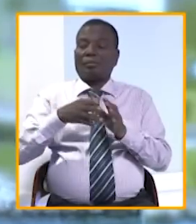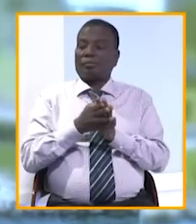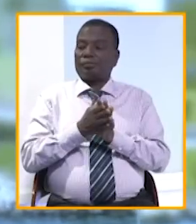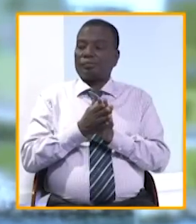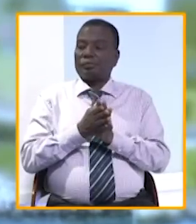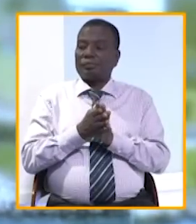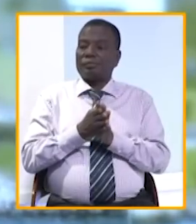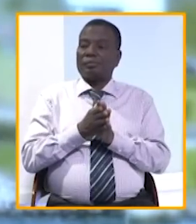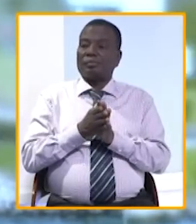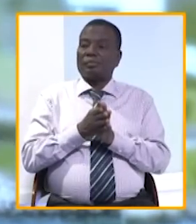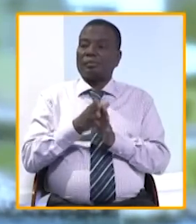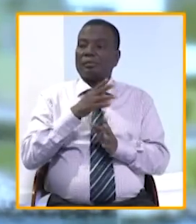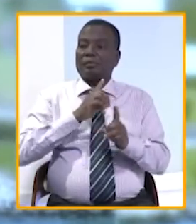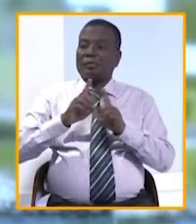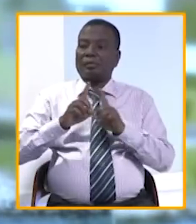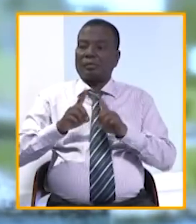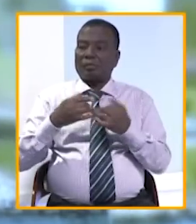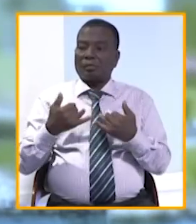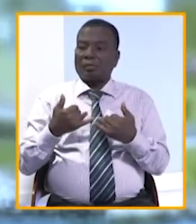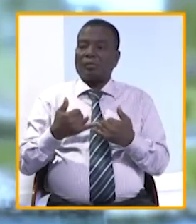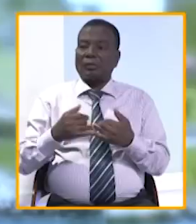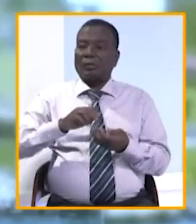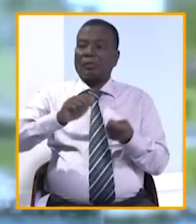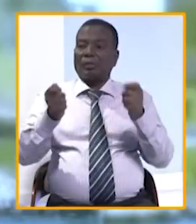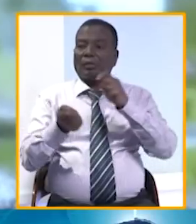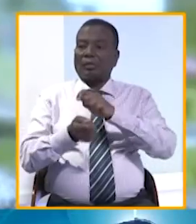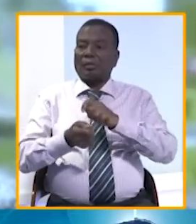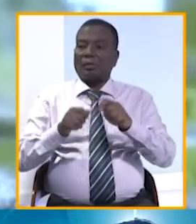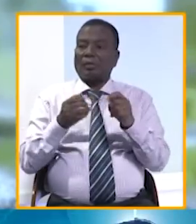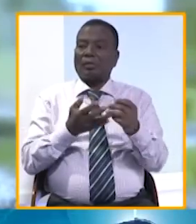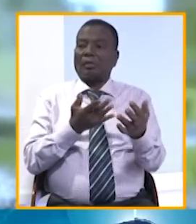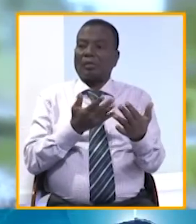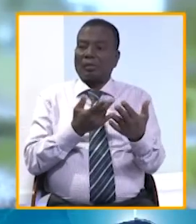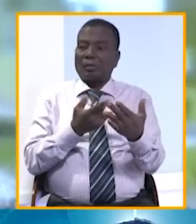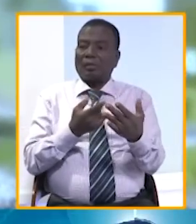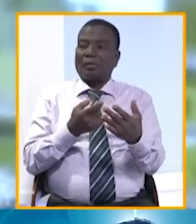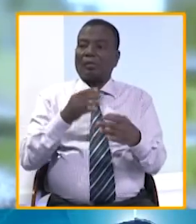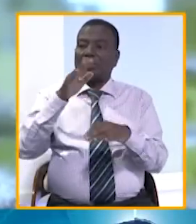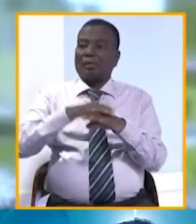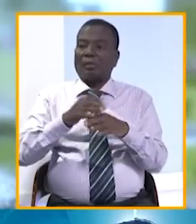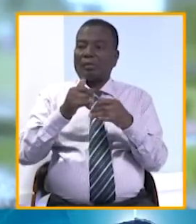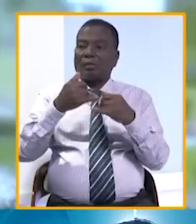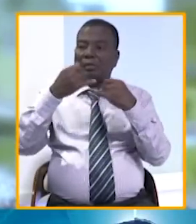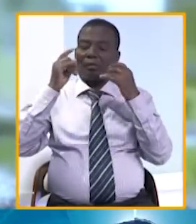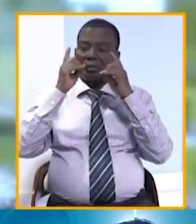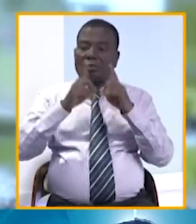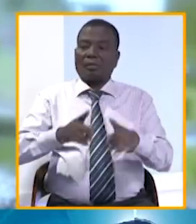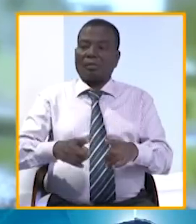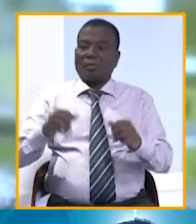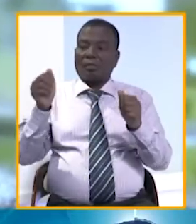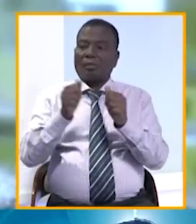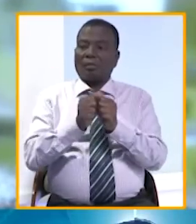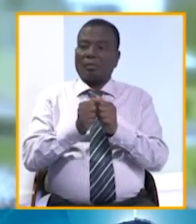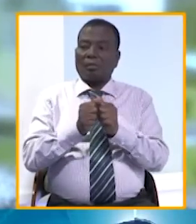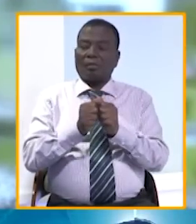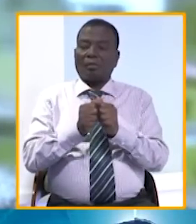palais présidentiel. Et parlons à présent eh bien, d'innovation. En attendant d'être instruits justement sur les grandes décisions en rapport avec